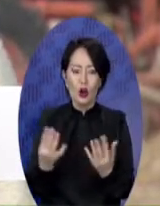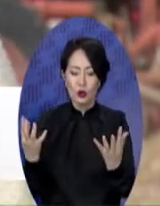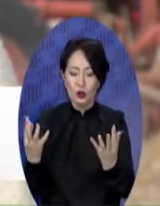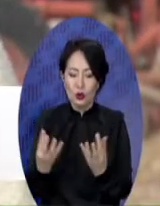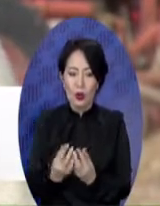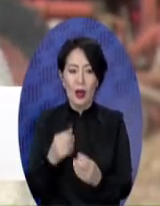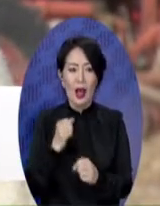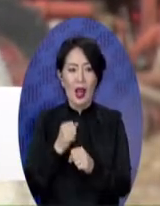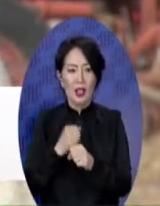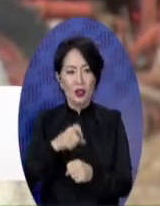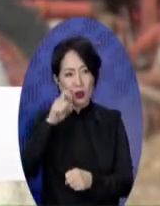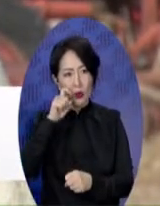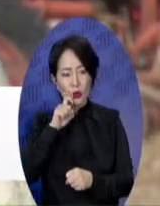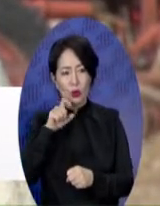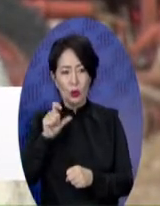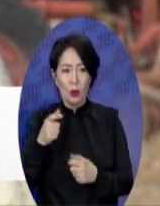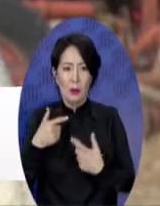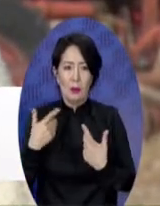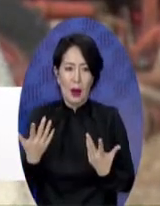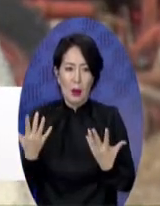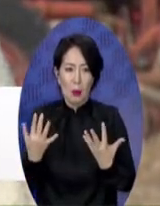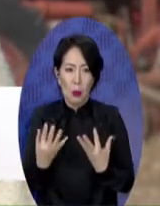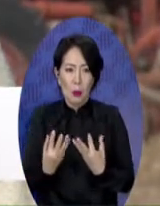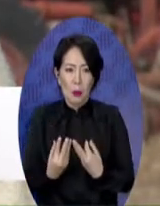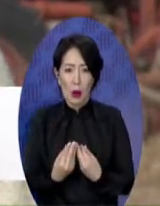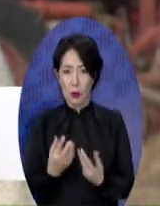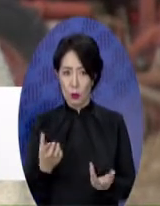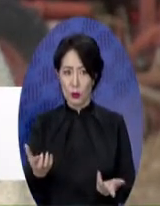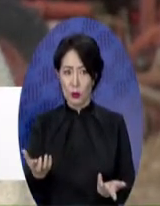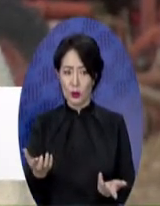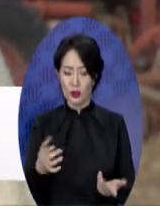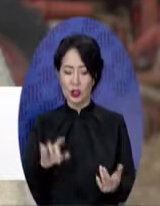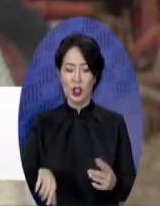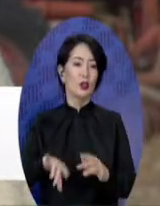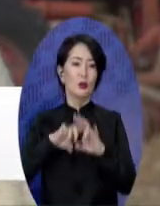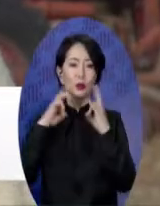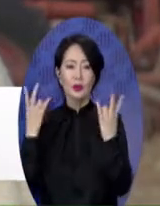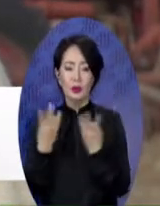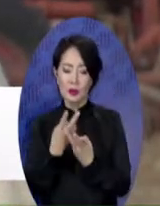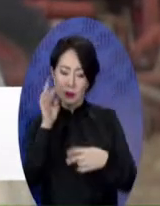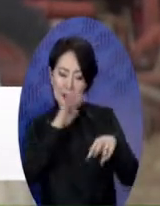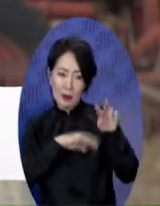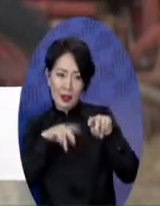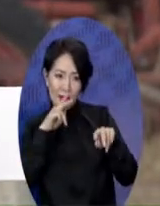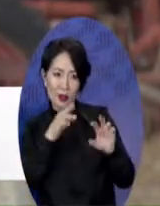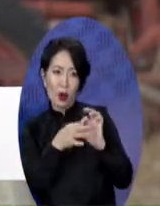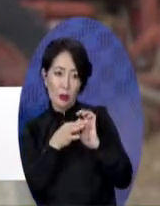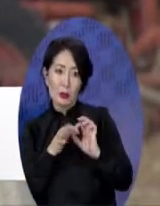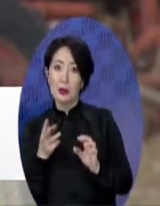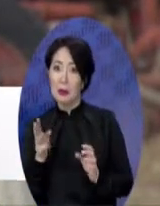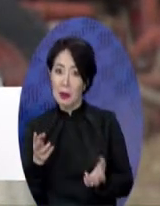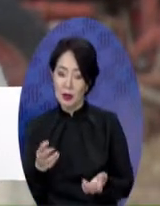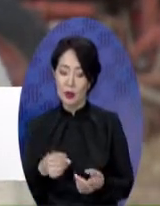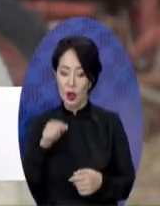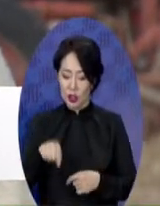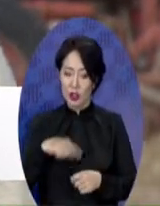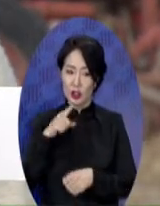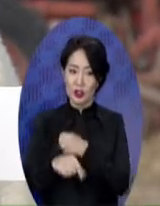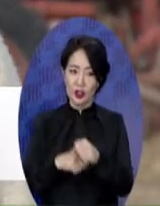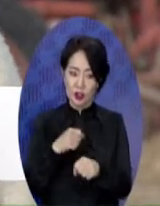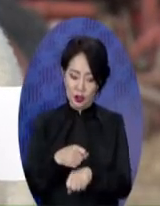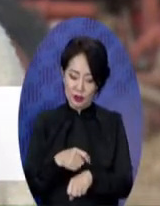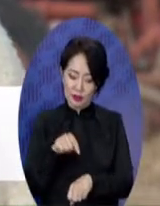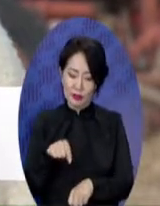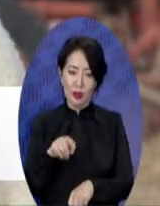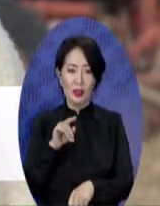Ажиллагыг хүсдэг хүн багчлаа шүү дээ. Одоо нийгмийн байдлаа чөлөөтэй л гэдэг бах. А энэ жилийн хувьд бол одоо